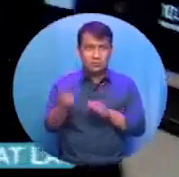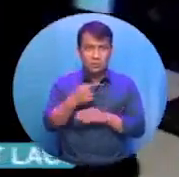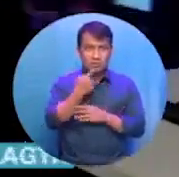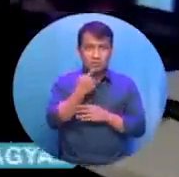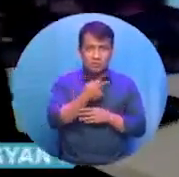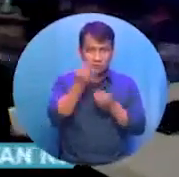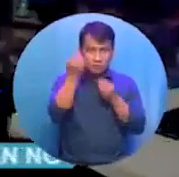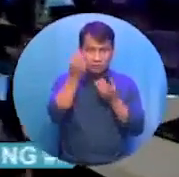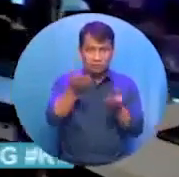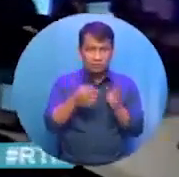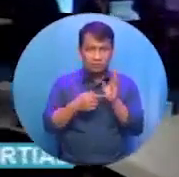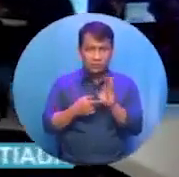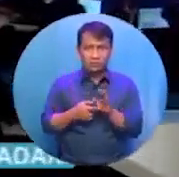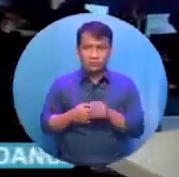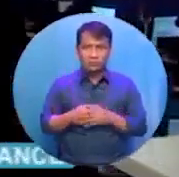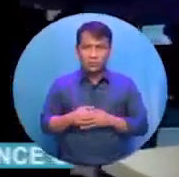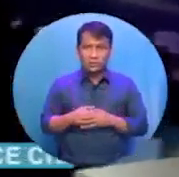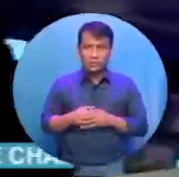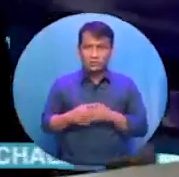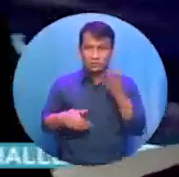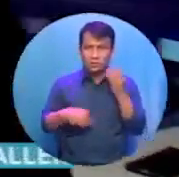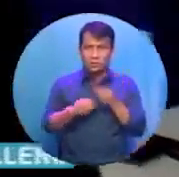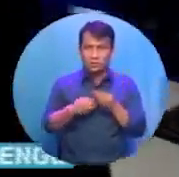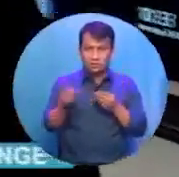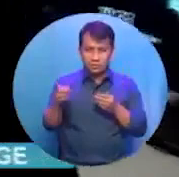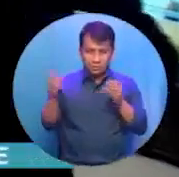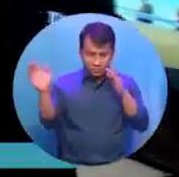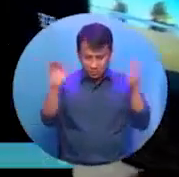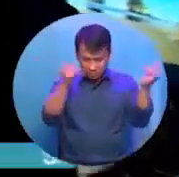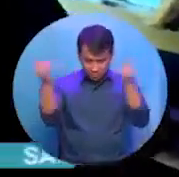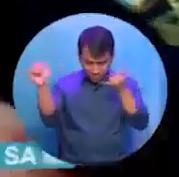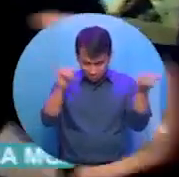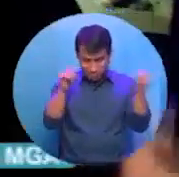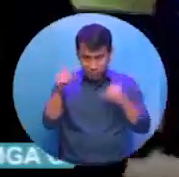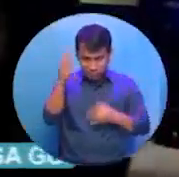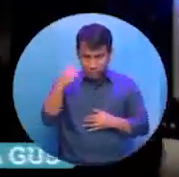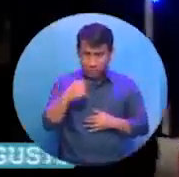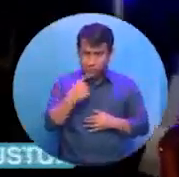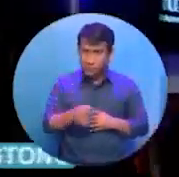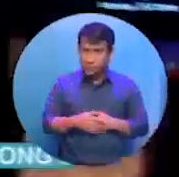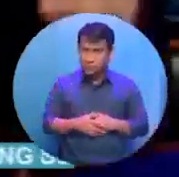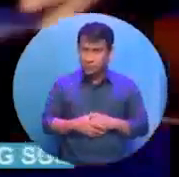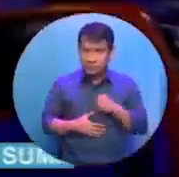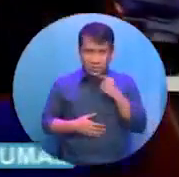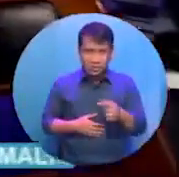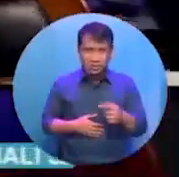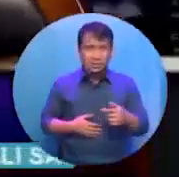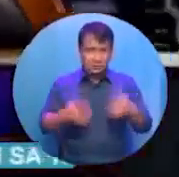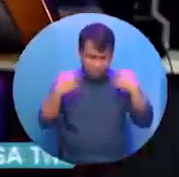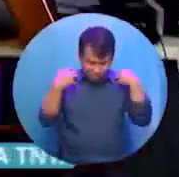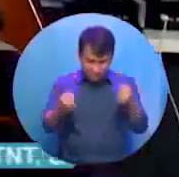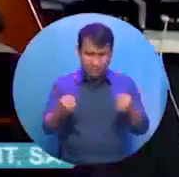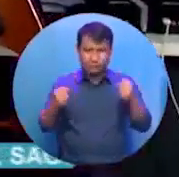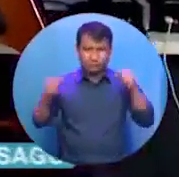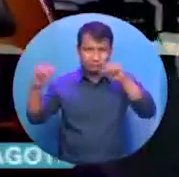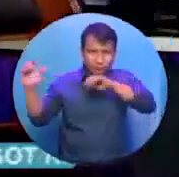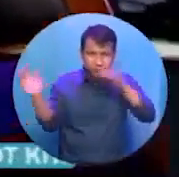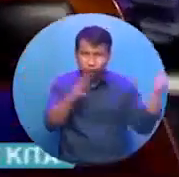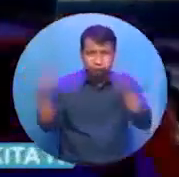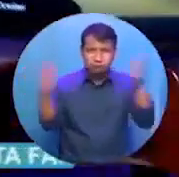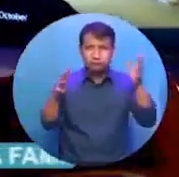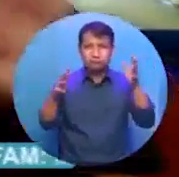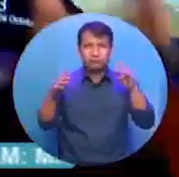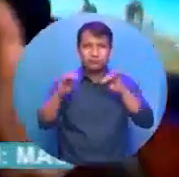Tulfo, ay mahihaling tulad sa isang bagyo. Bakit bagyo? Bagyo! Dahil napakalakas,